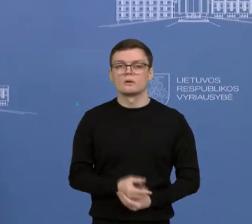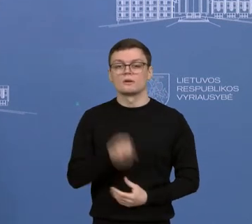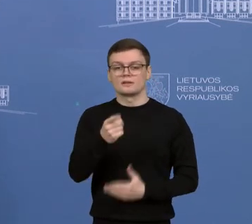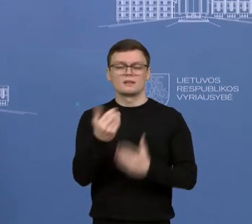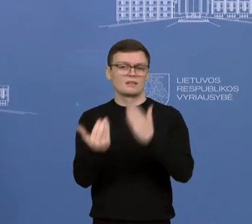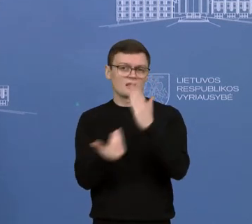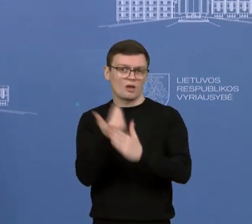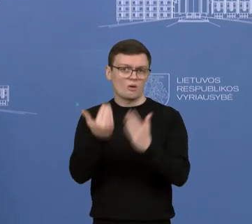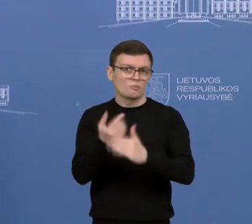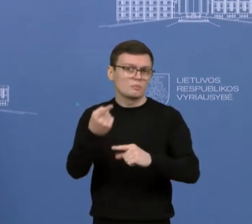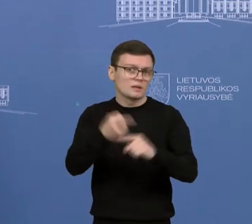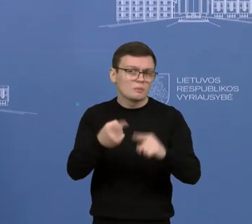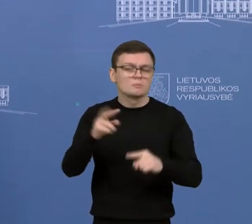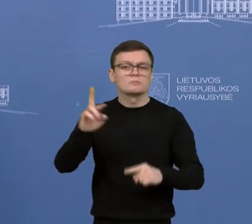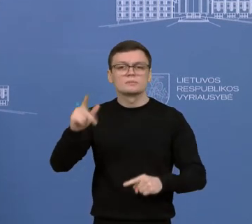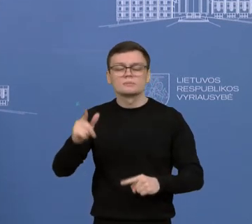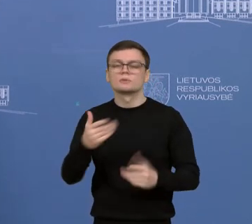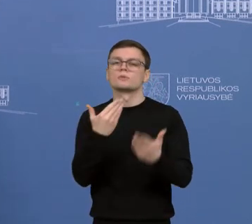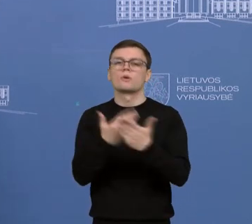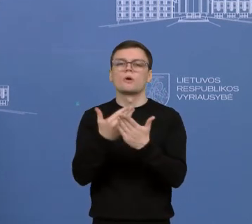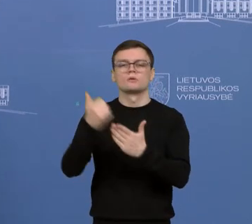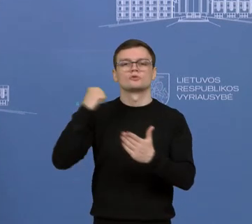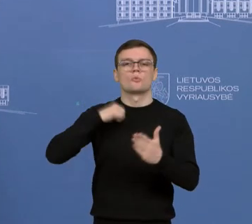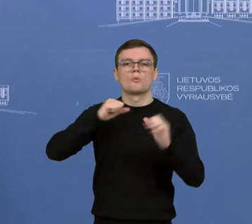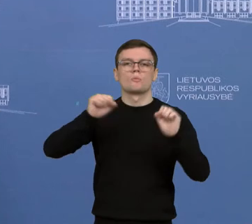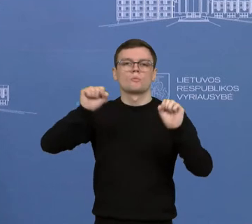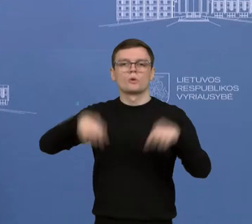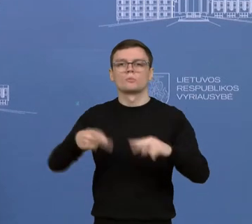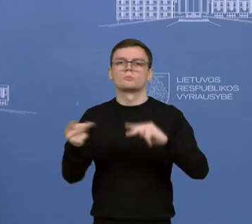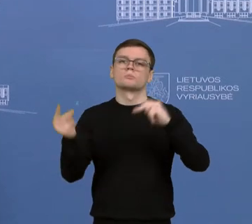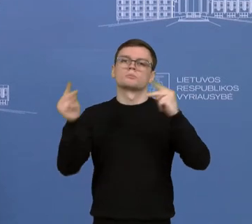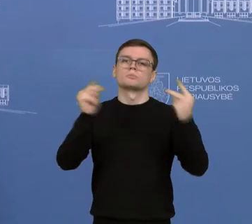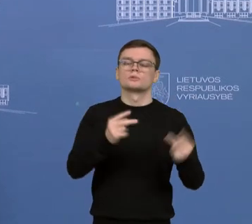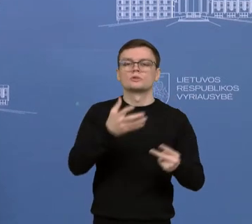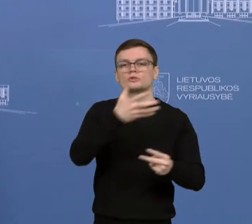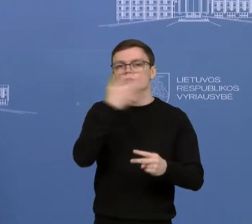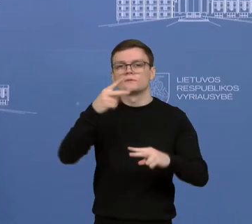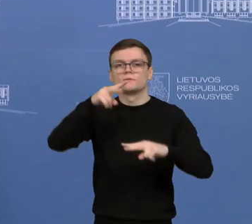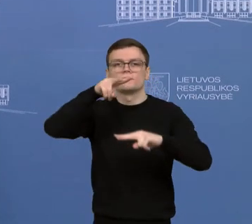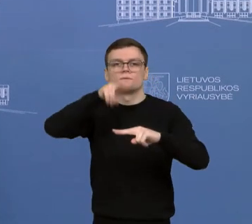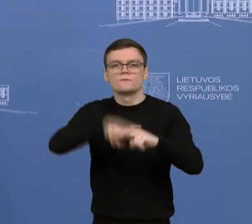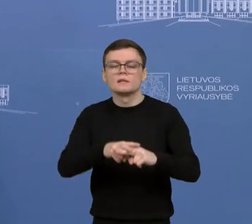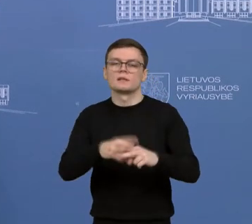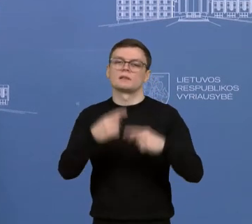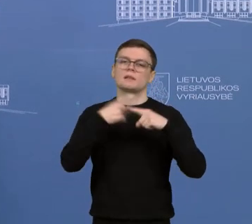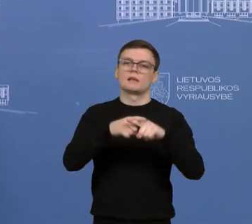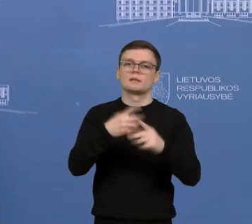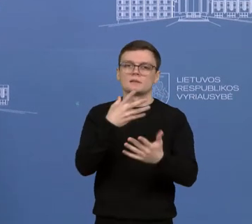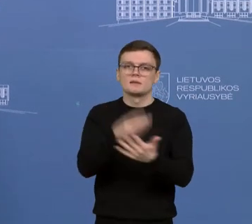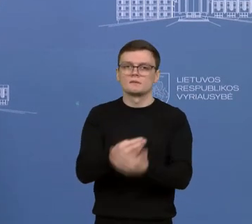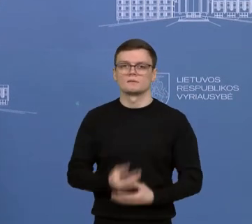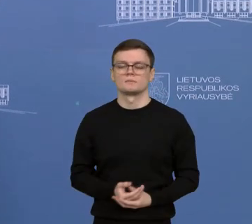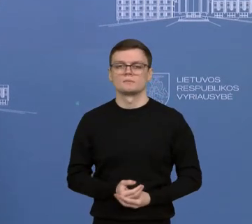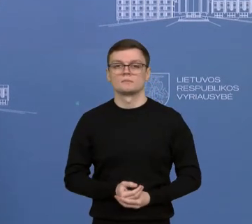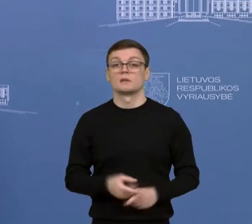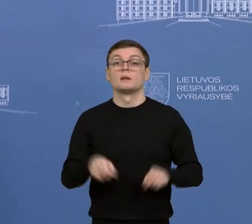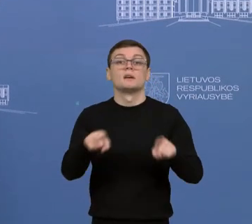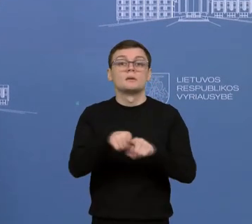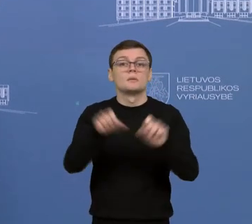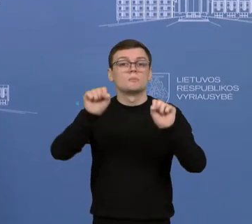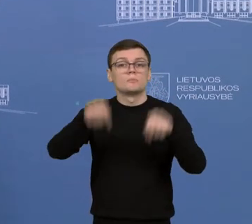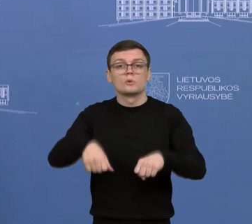nauja priemonė, kadangi gyventojai galėtų pasikeisti ir šilumos punktuose esančią įrangą, taip pat galėtų